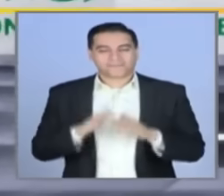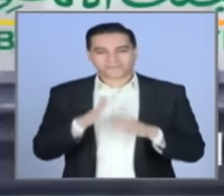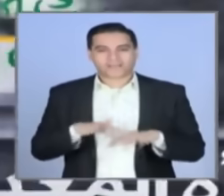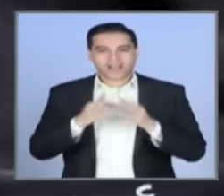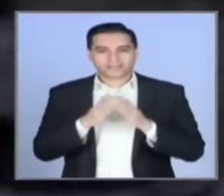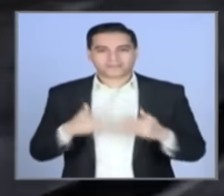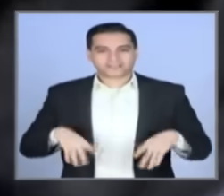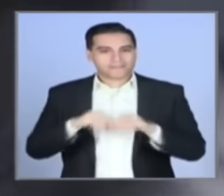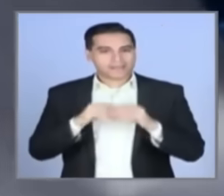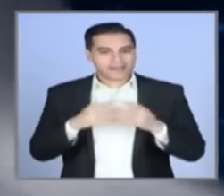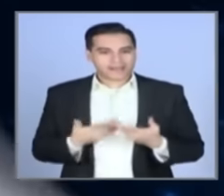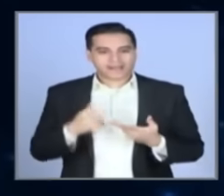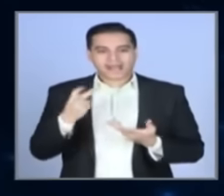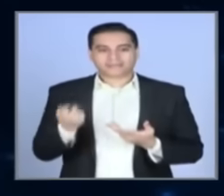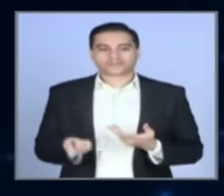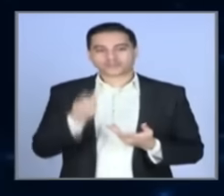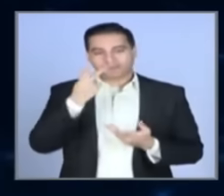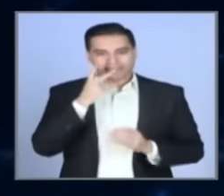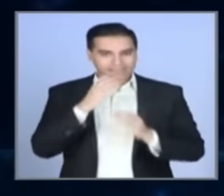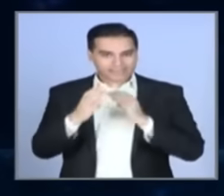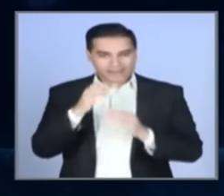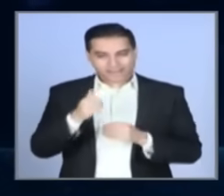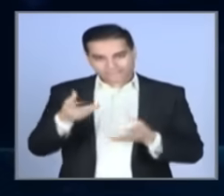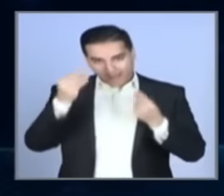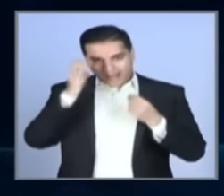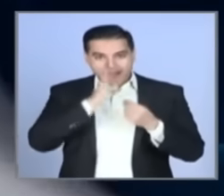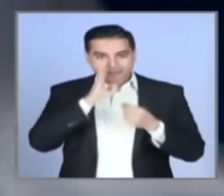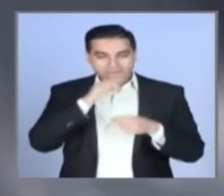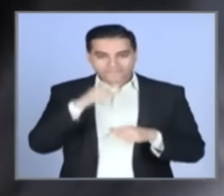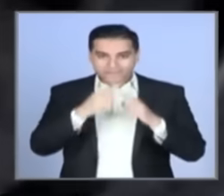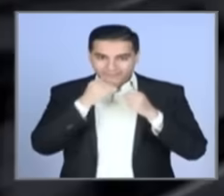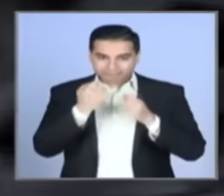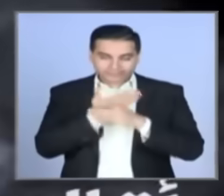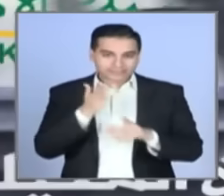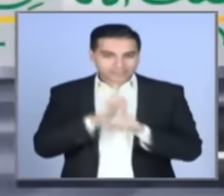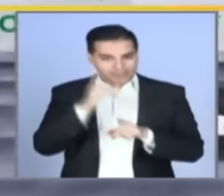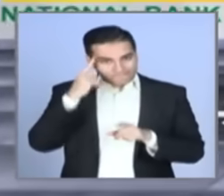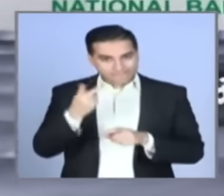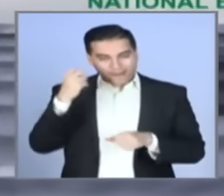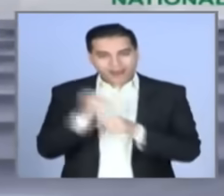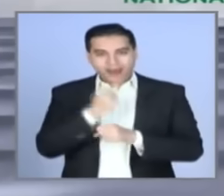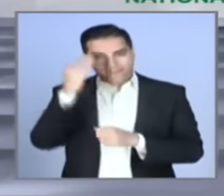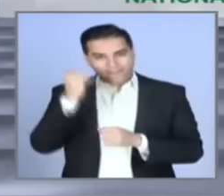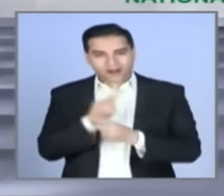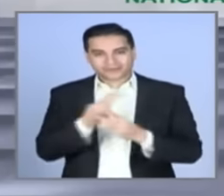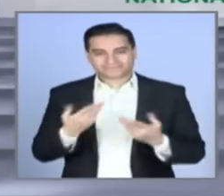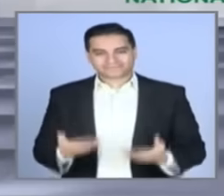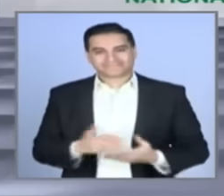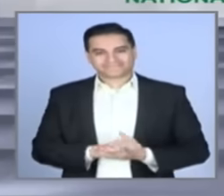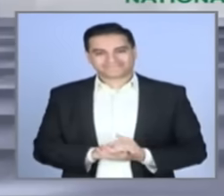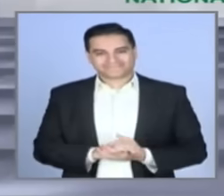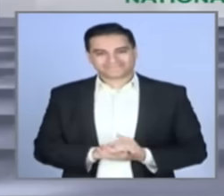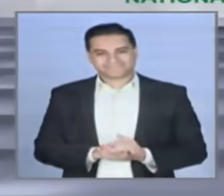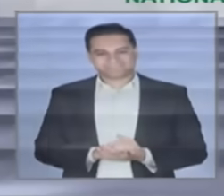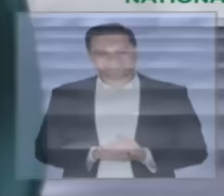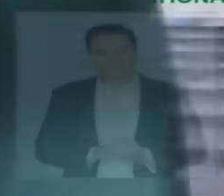يبقى عائلات مصر جمعت 75 نقطة في فقرة العلم في خزنة البنك الأهلي المصري، الدعم الرئيسي لمشروعات المرأة المعيلة